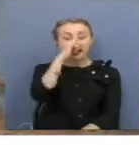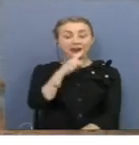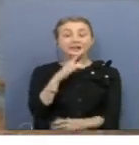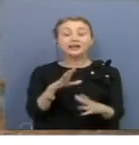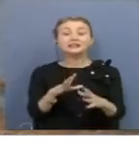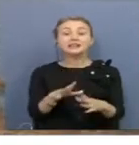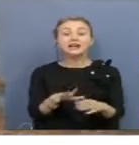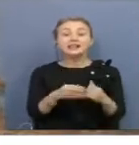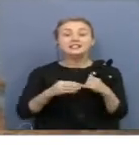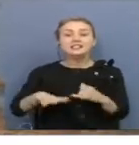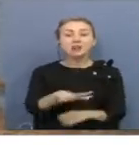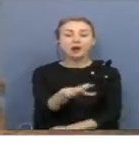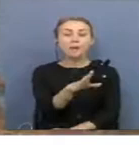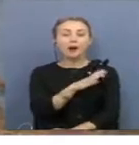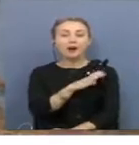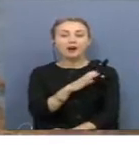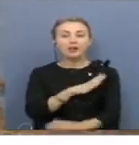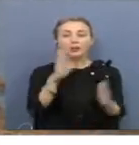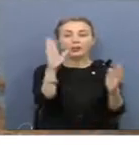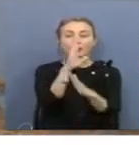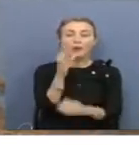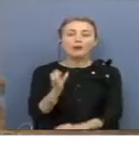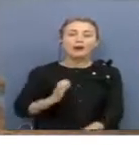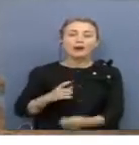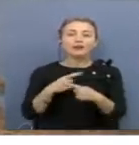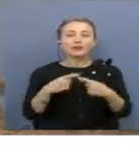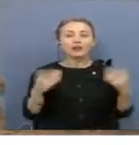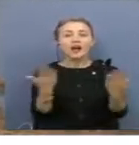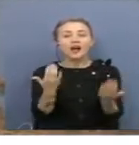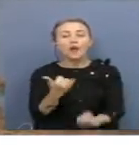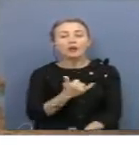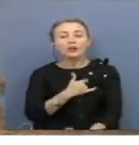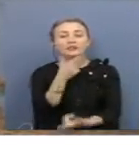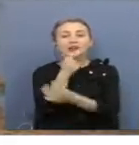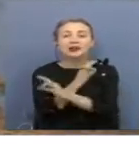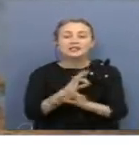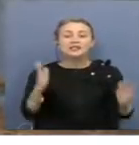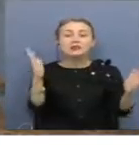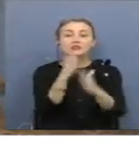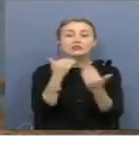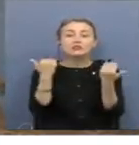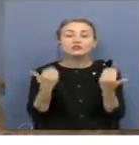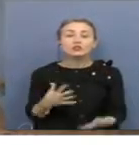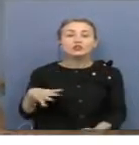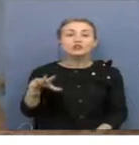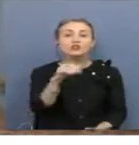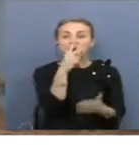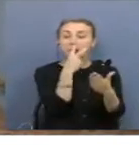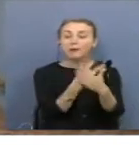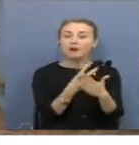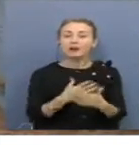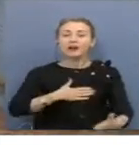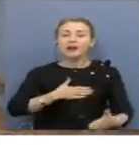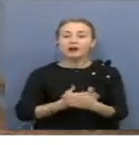бүгін сенбілік күн, тазалық күн деп жатырмыз. Соған ел болып, жер болып, Ақан ауыл болып қатысып жатырмыз. Әр